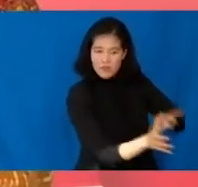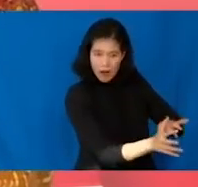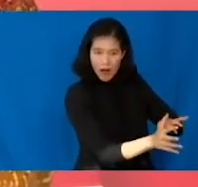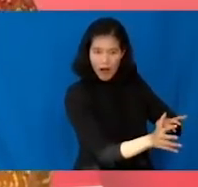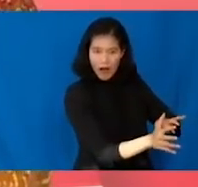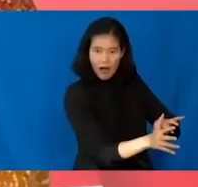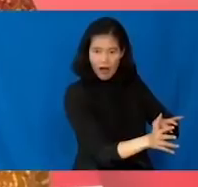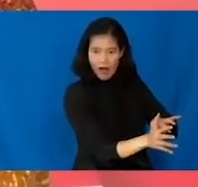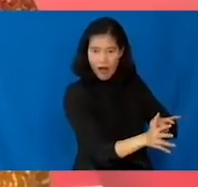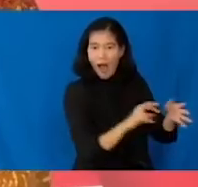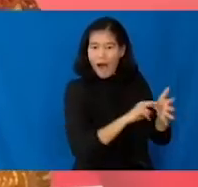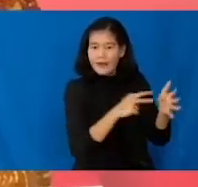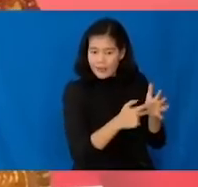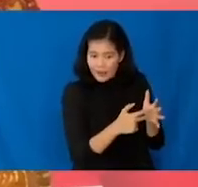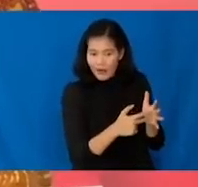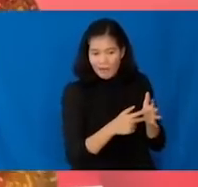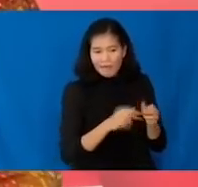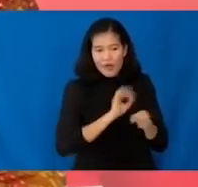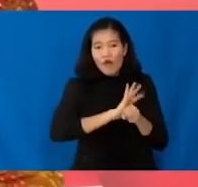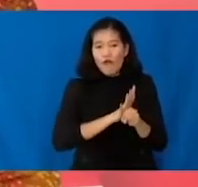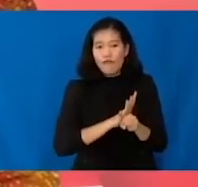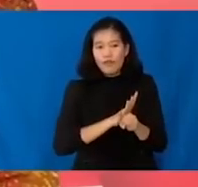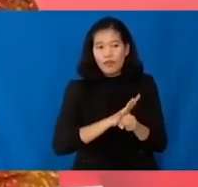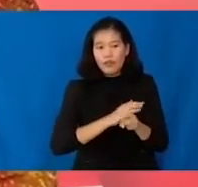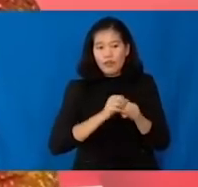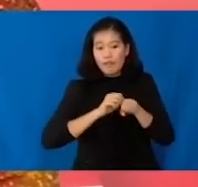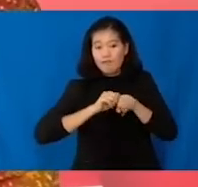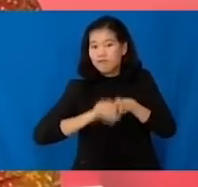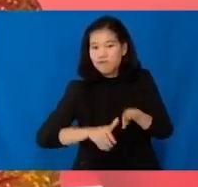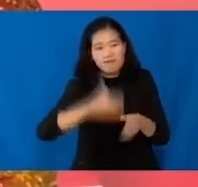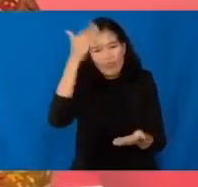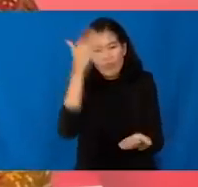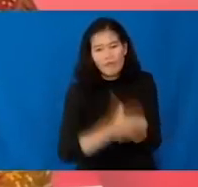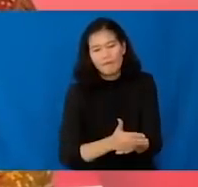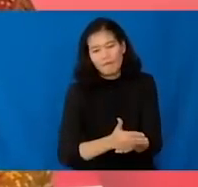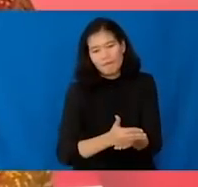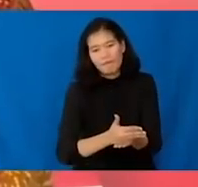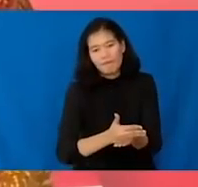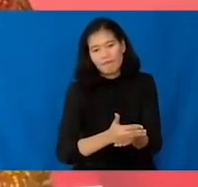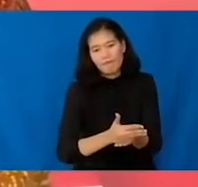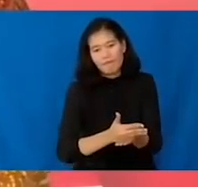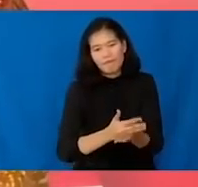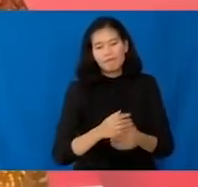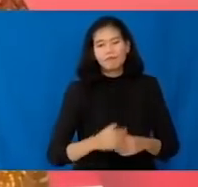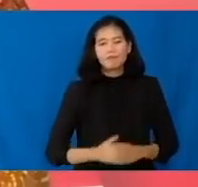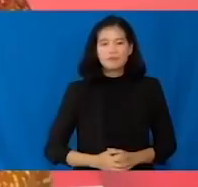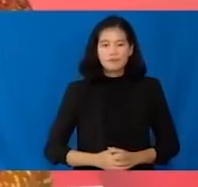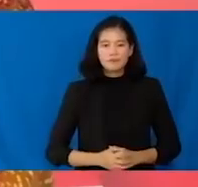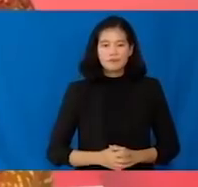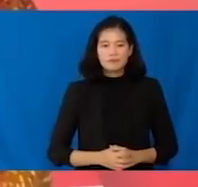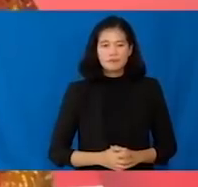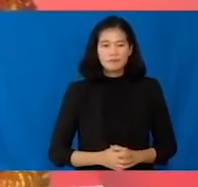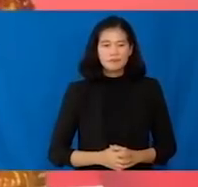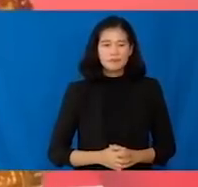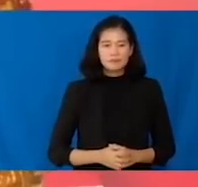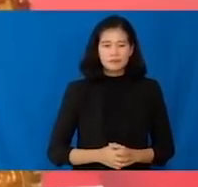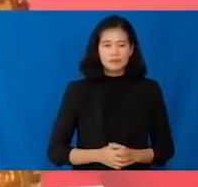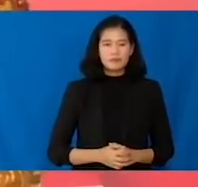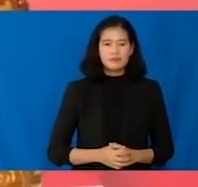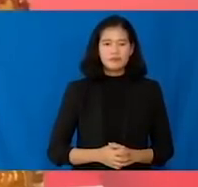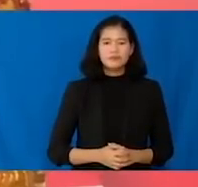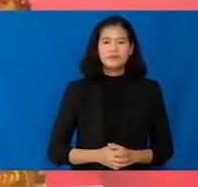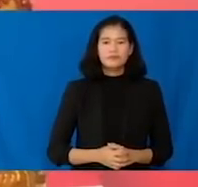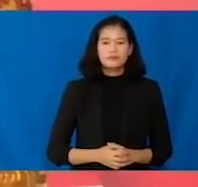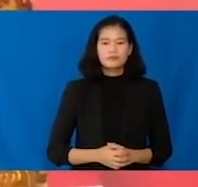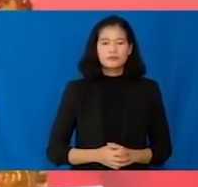memutus secara tegas rantai rantai penularan yang lebih luas di masyarakat Hai